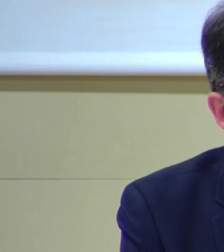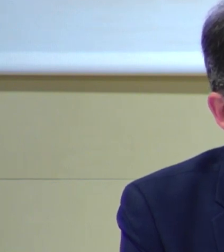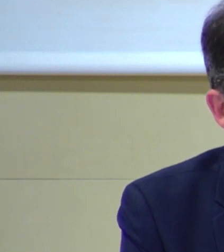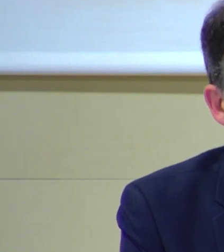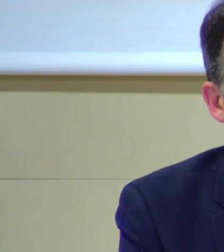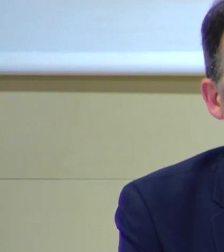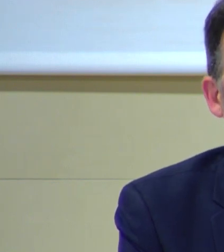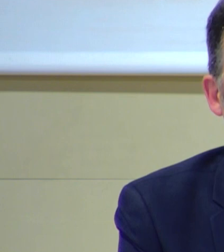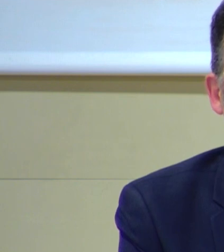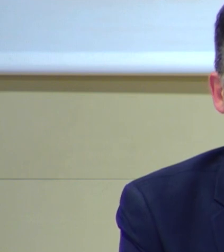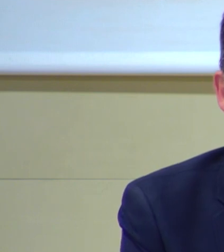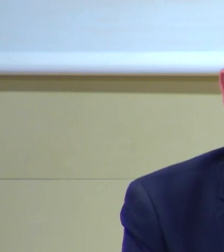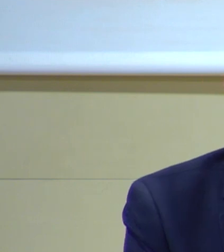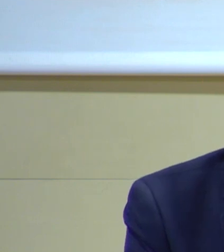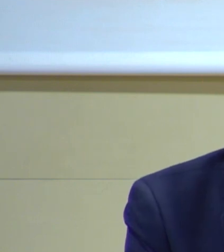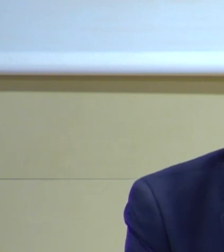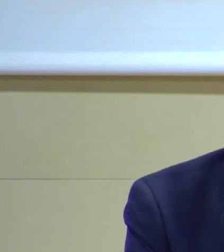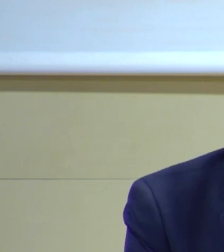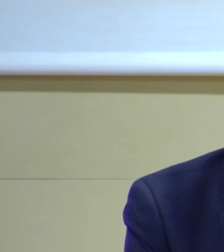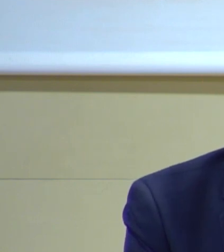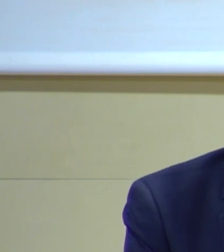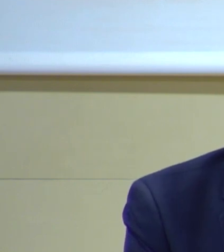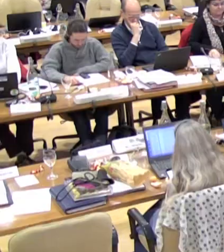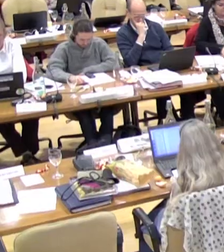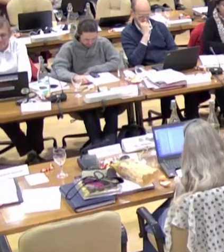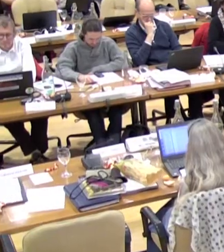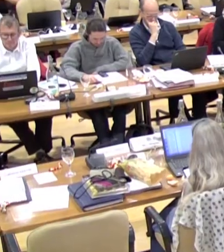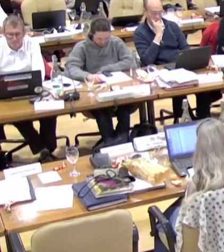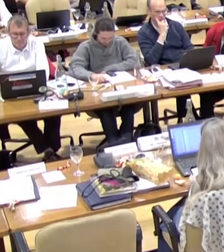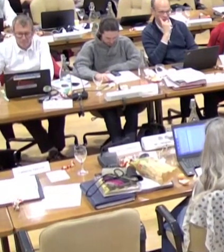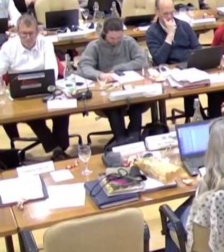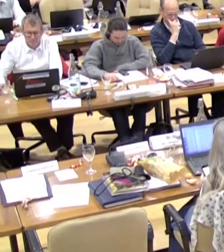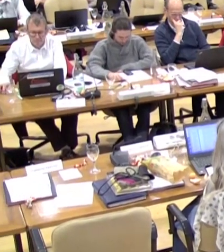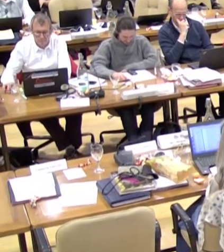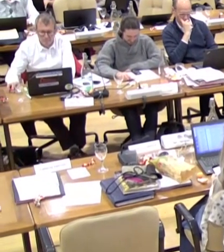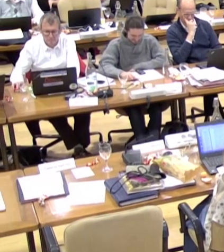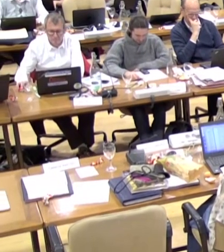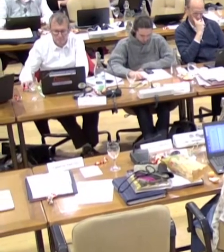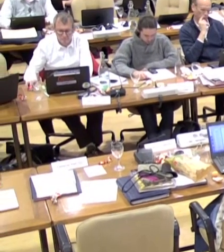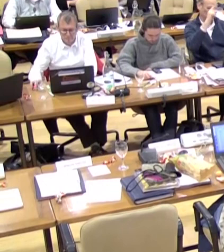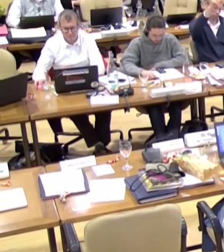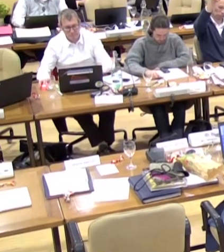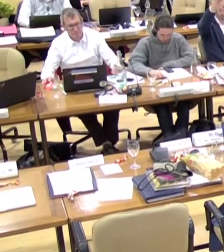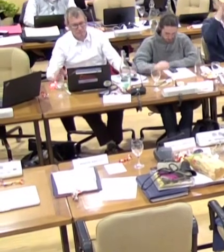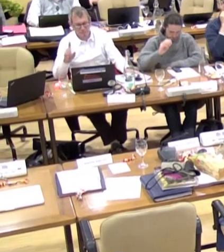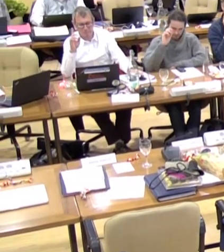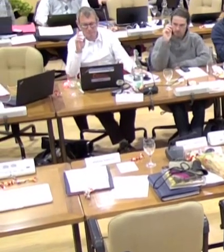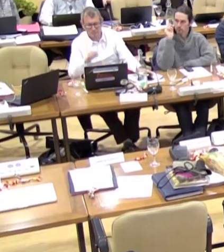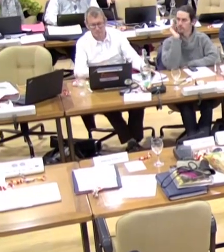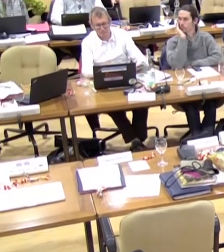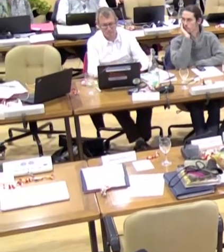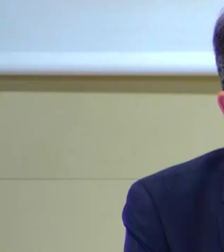la ligue de l'enseignement et l'espace 600 qui ne prend pas part au vote qui s'abstient qui votent contre qui votent pour unanimité